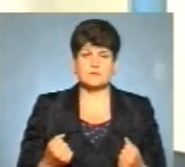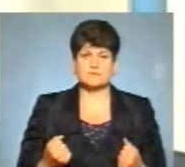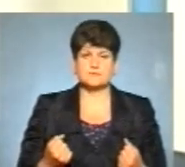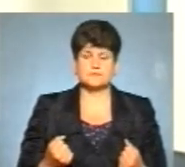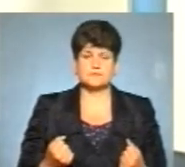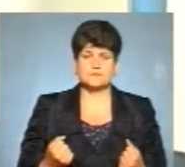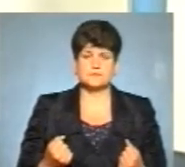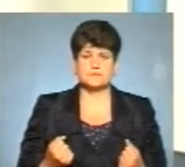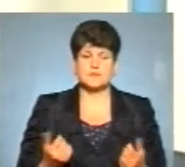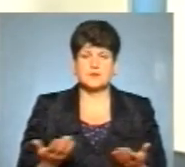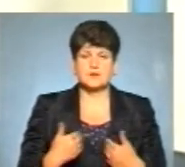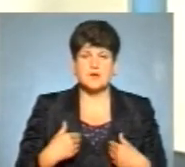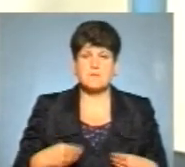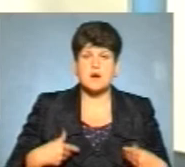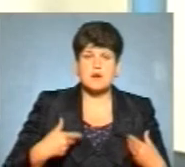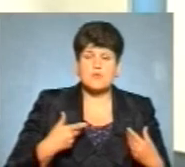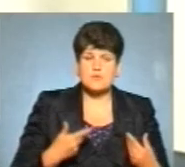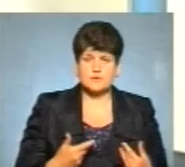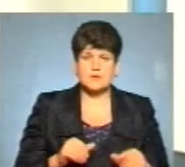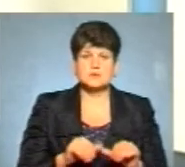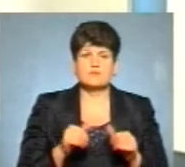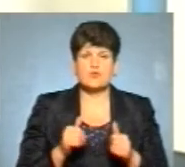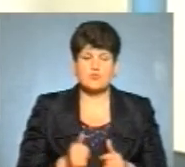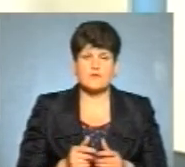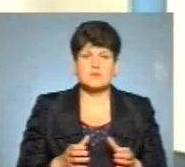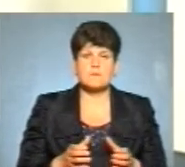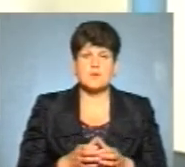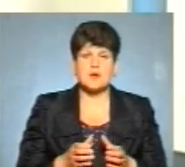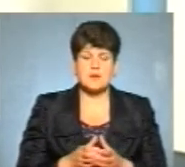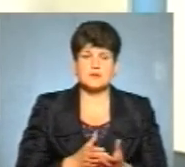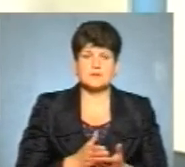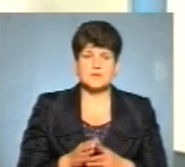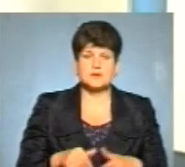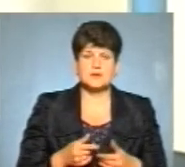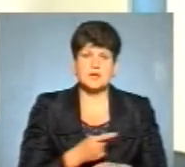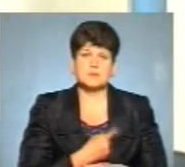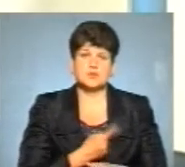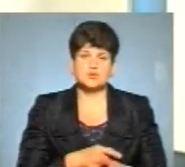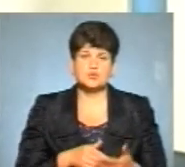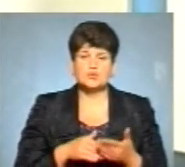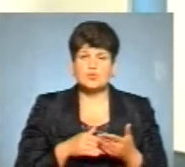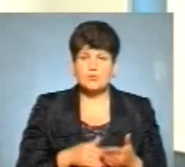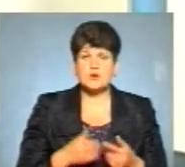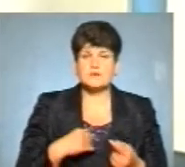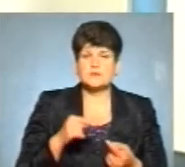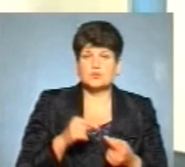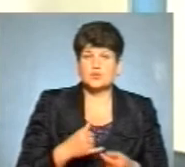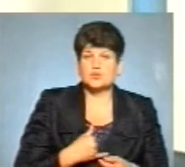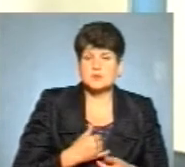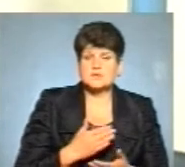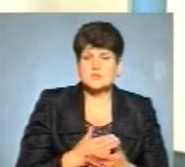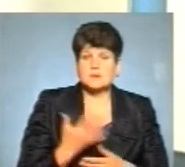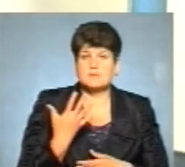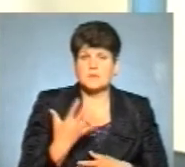яка нам рекомендувала сформувати такий бригадний метод надання медичної допомоги. І відповідно у нас є